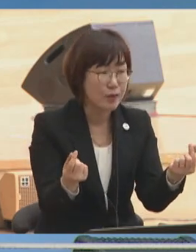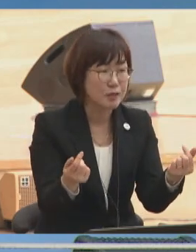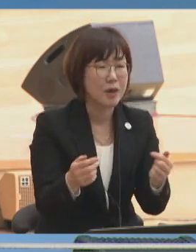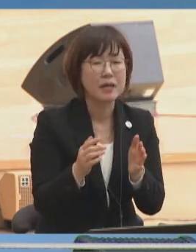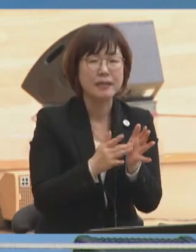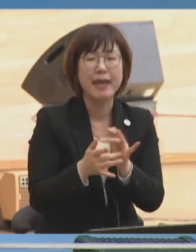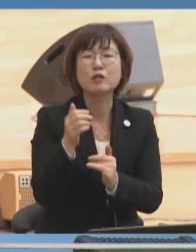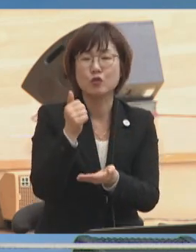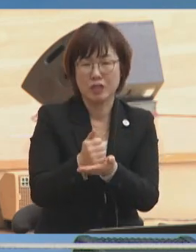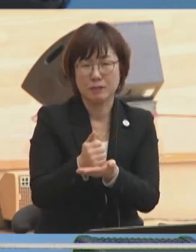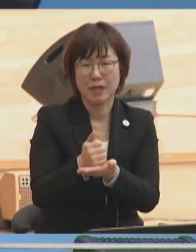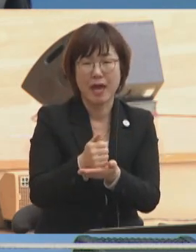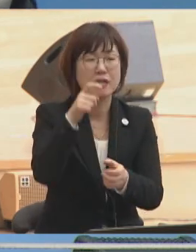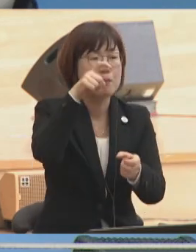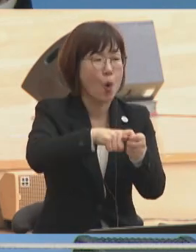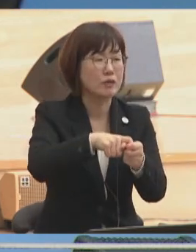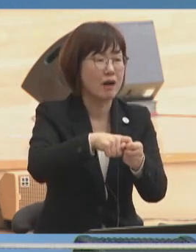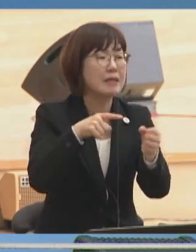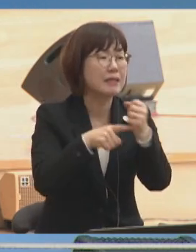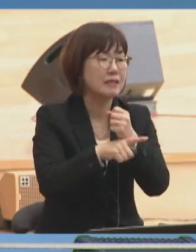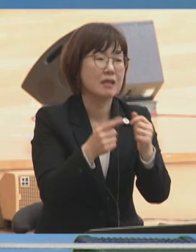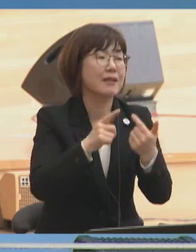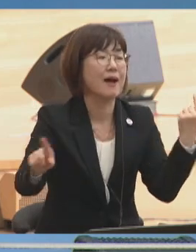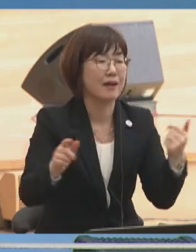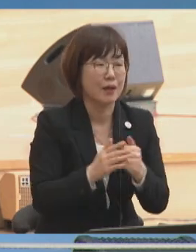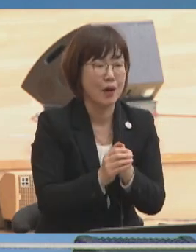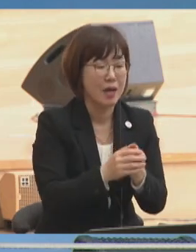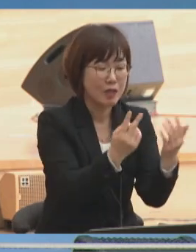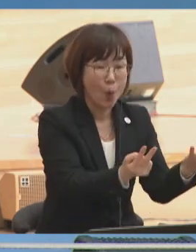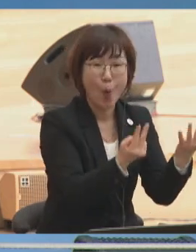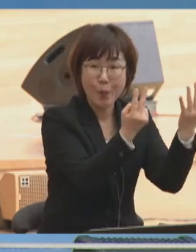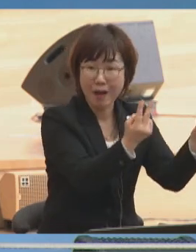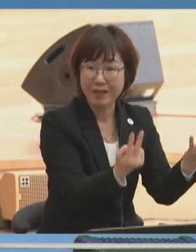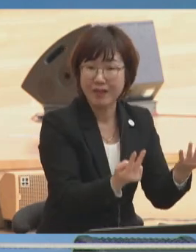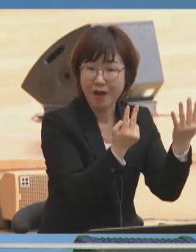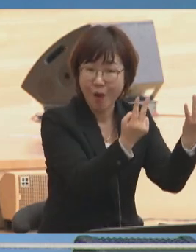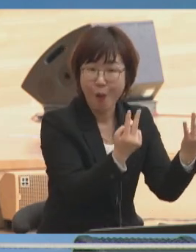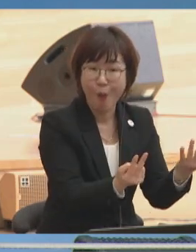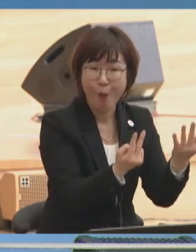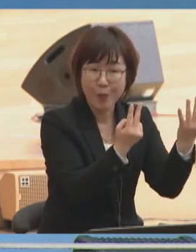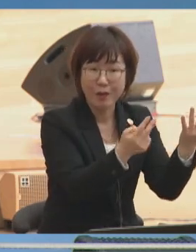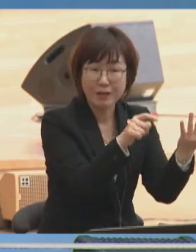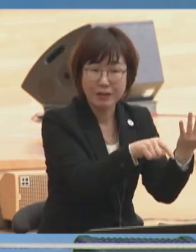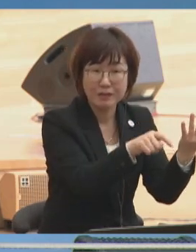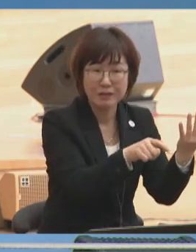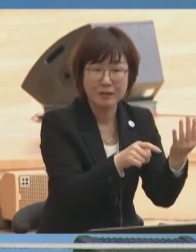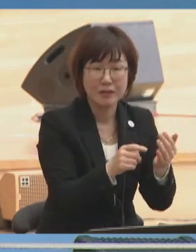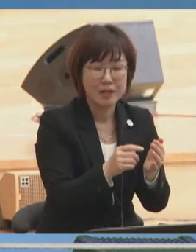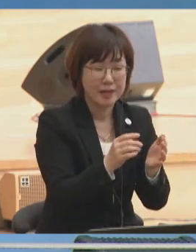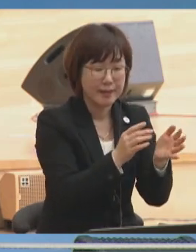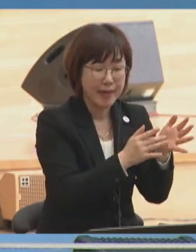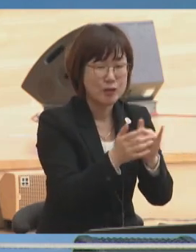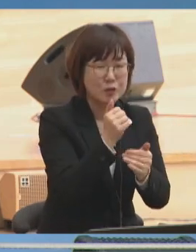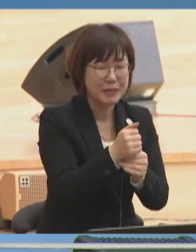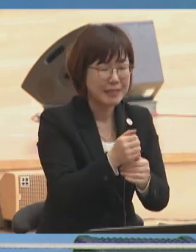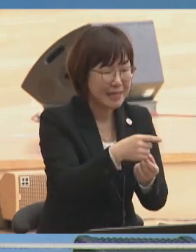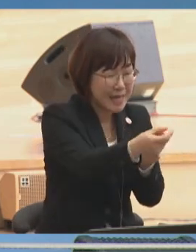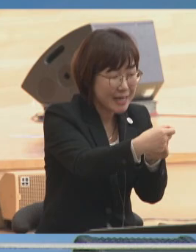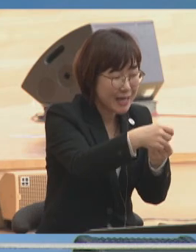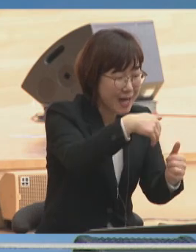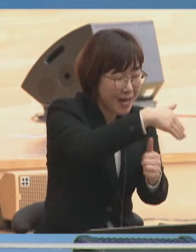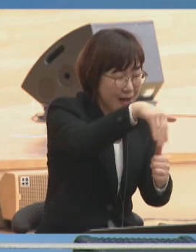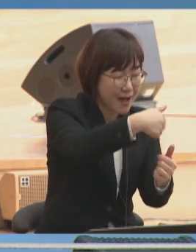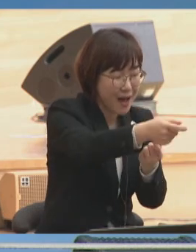주님은 의도와 목적이 완전히 다른 거예요. 오병이어는 뭐냐? 우리 주님이 가까이에 있는 이